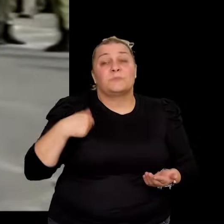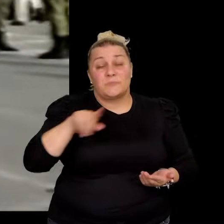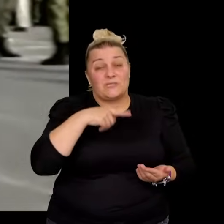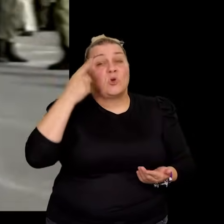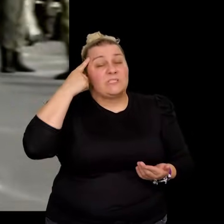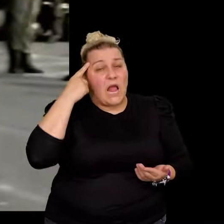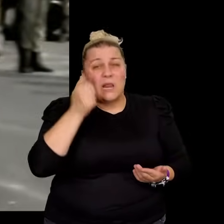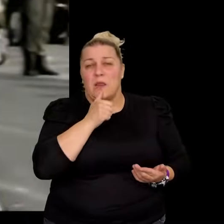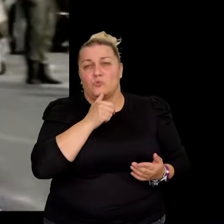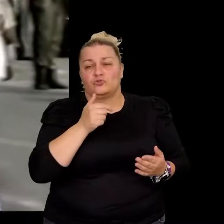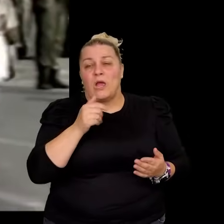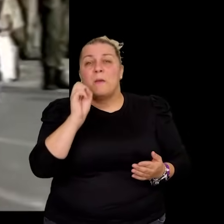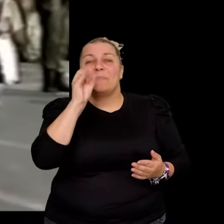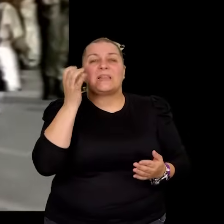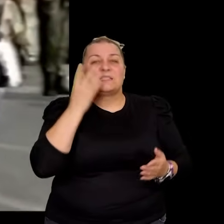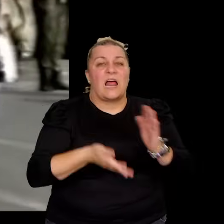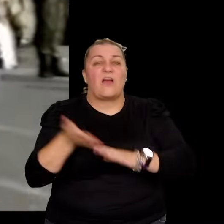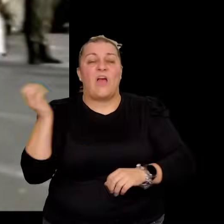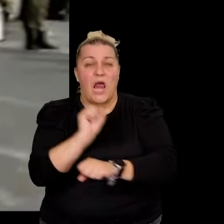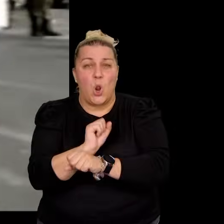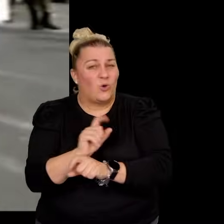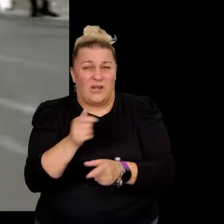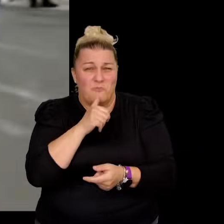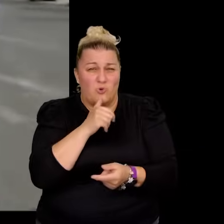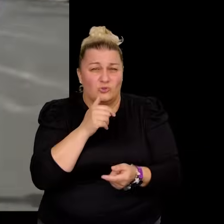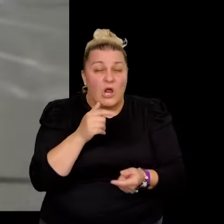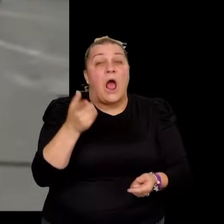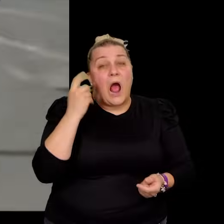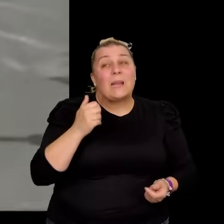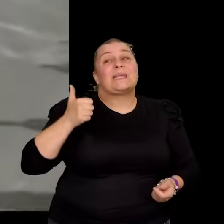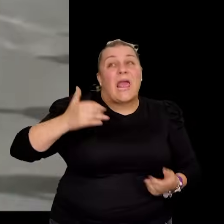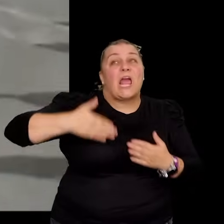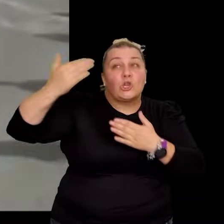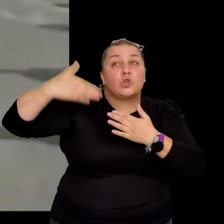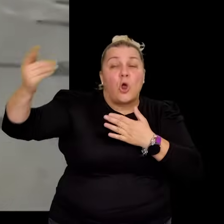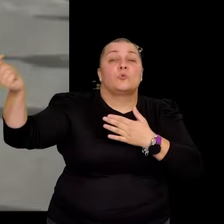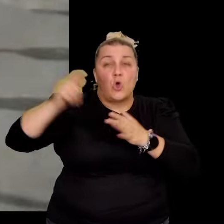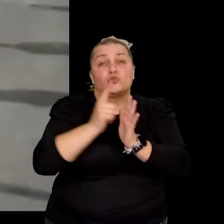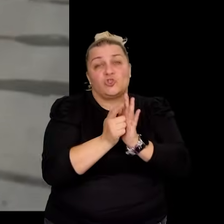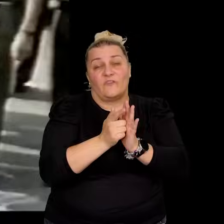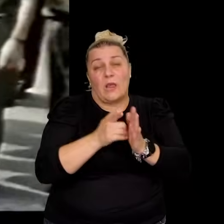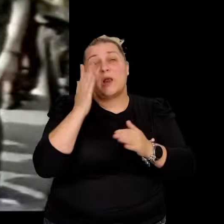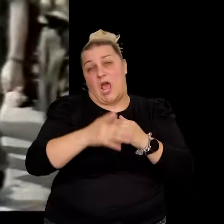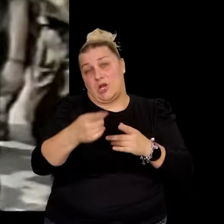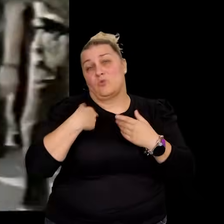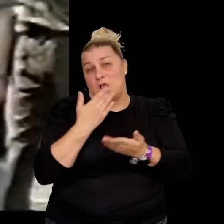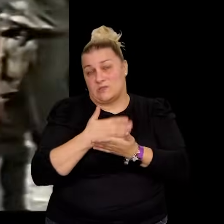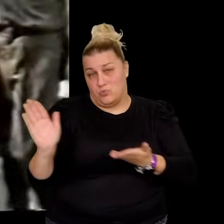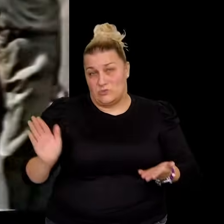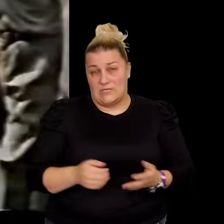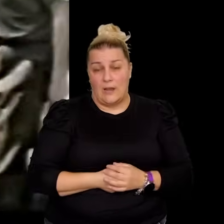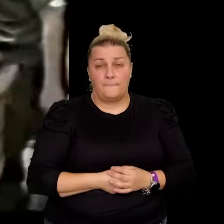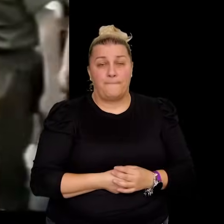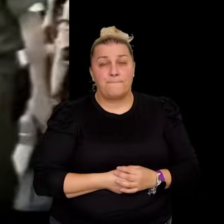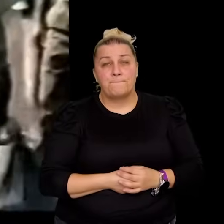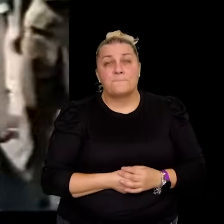nećemo izići za 15 dana, ali znali smo, mora nas jedan dan, mora doći taj dan kad će nas pustiti. E sad, prije što dođe